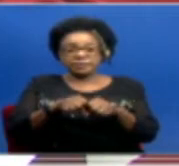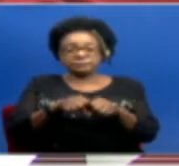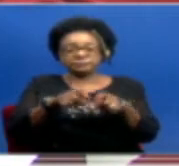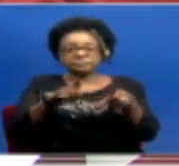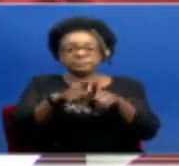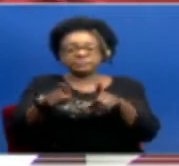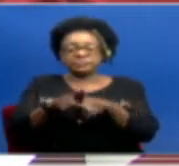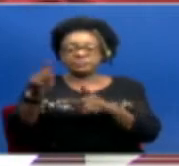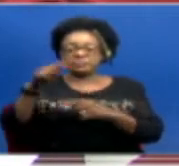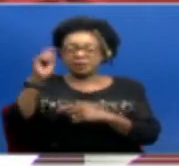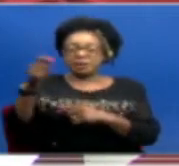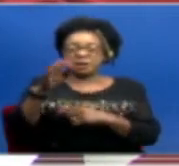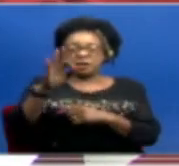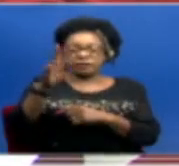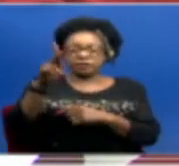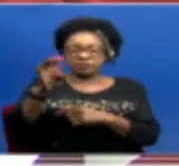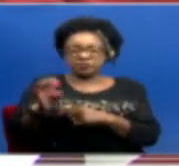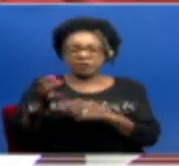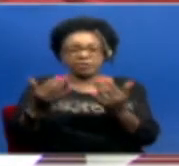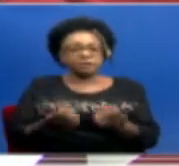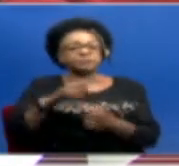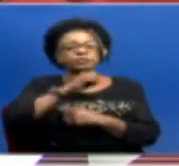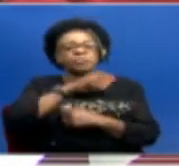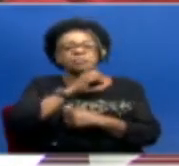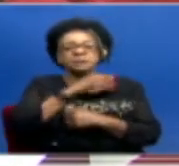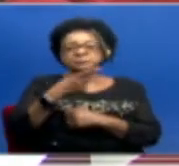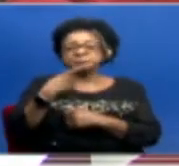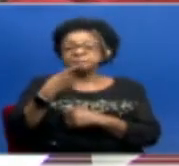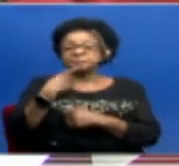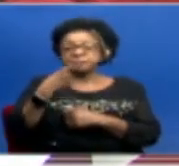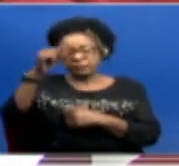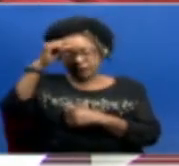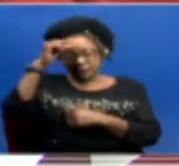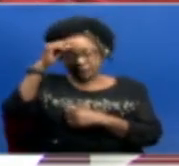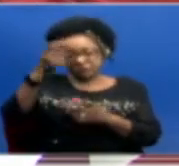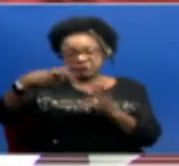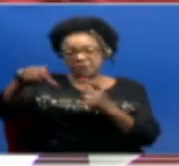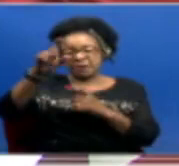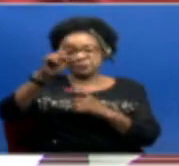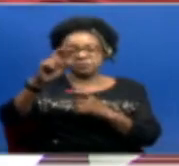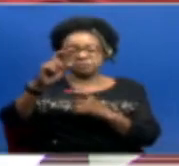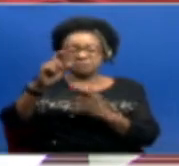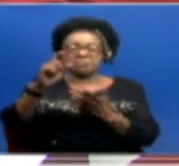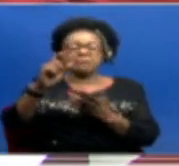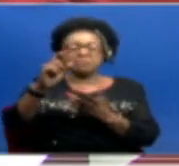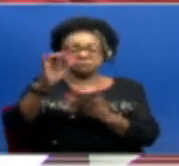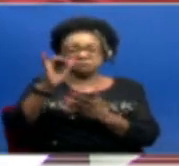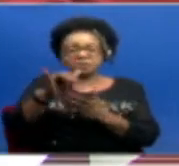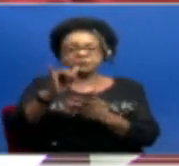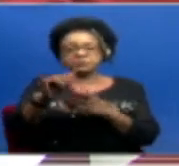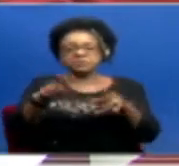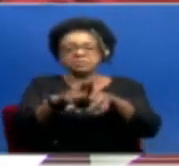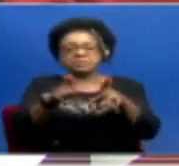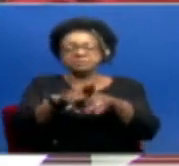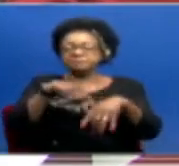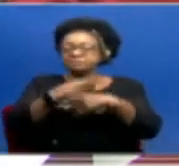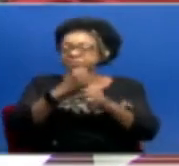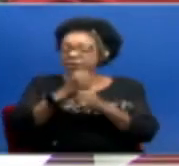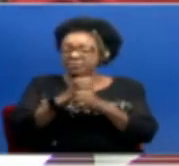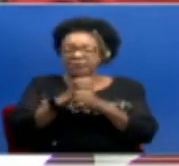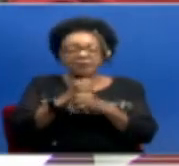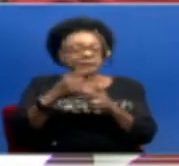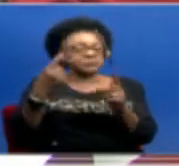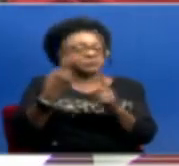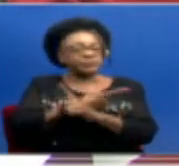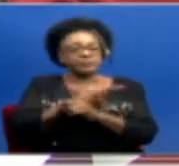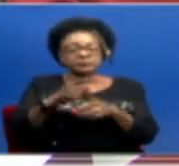Kenya FKE limelalamikia hatua ya serikali kuongeza ushuru wa viwango mbalimbali na kutonesha kidonda zaidi. Bei ya mafuta